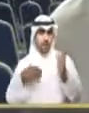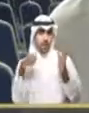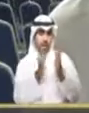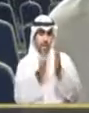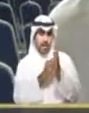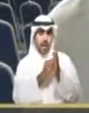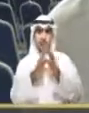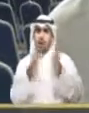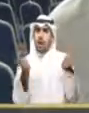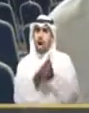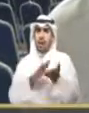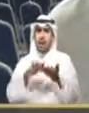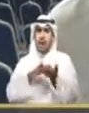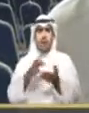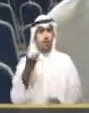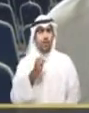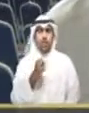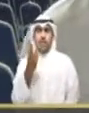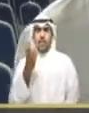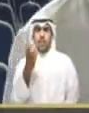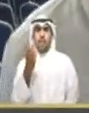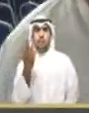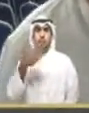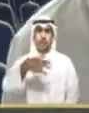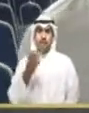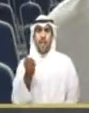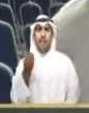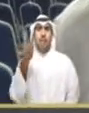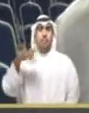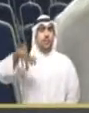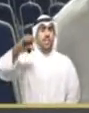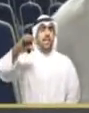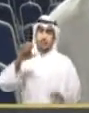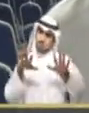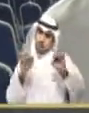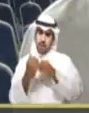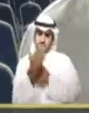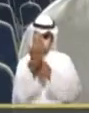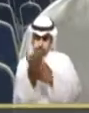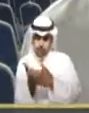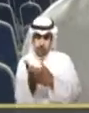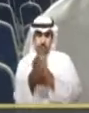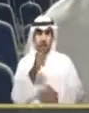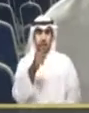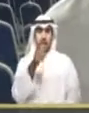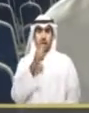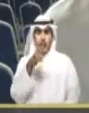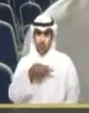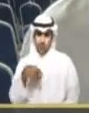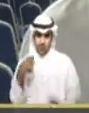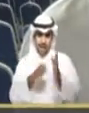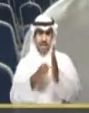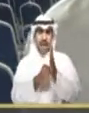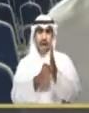396 قسيمة، وعليه تبارك المؤسسة العامة للرعاية السكنية لسكان المنطقة بدء